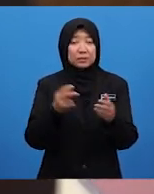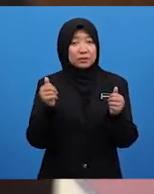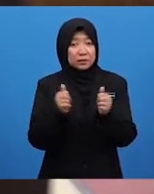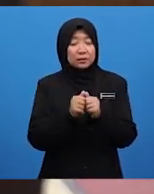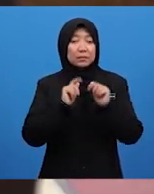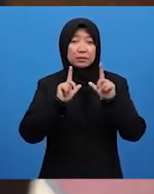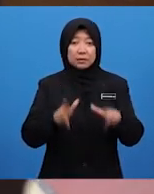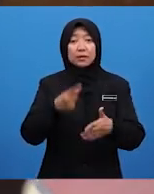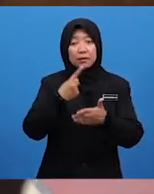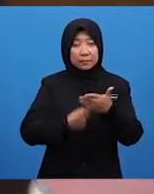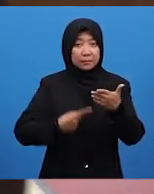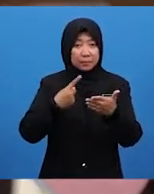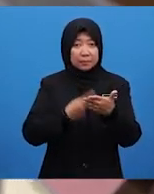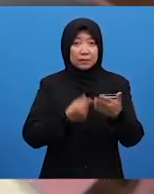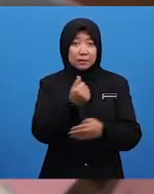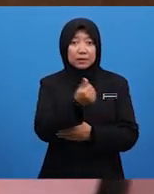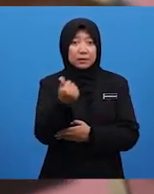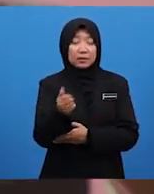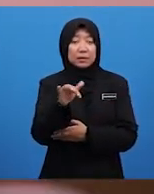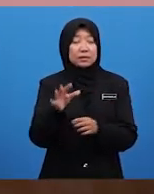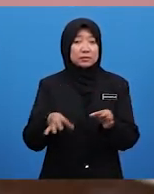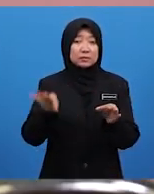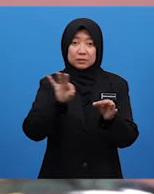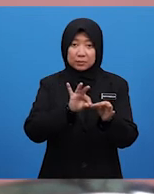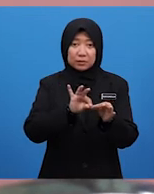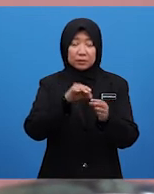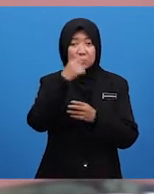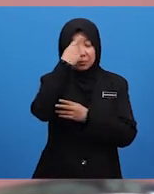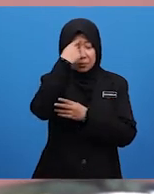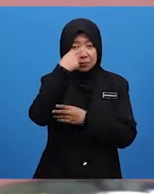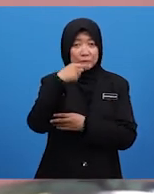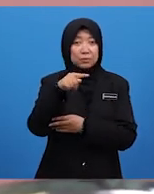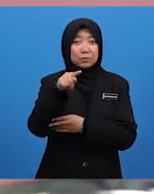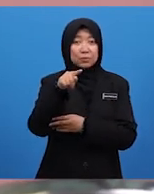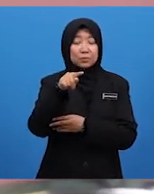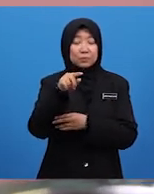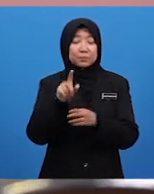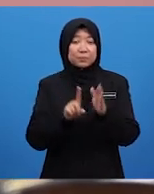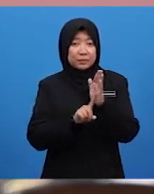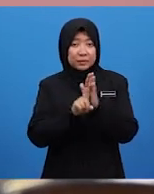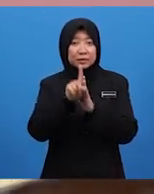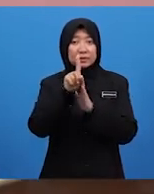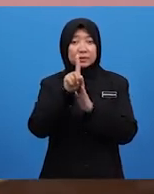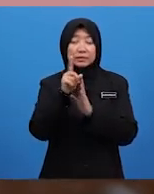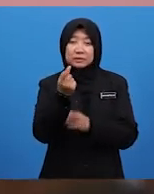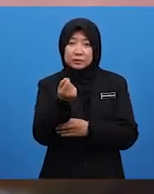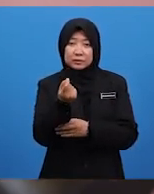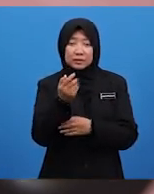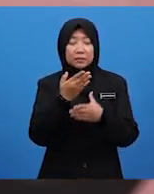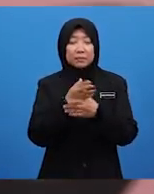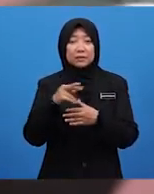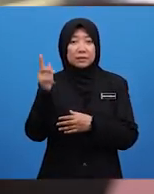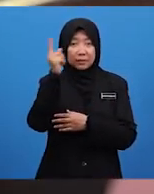meletakkan apa-apa alat yang bersesuaian untuk meninggikan sedikit